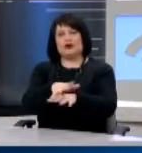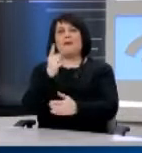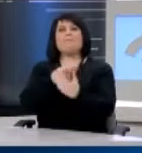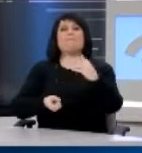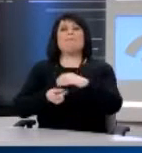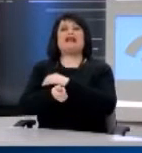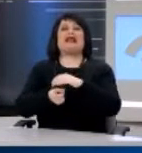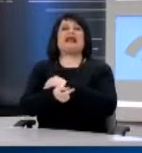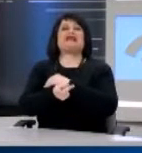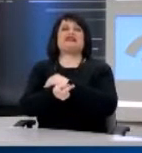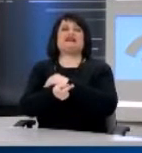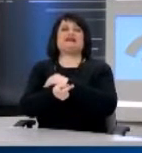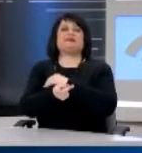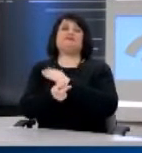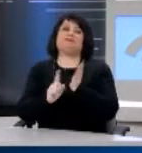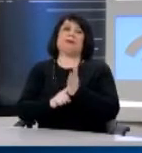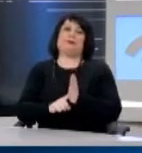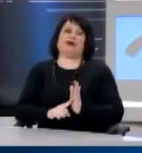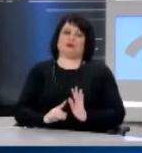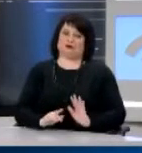μεταναστών.